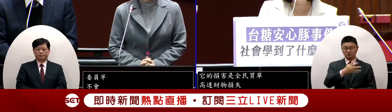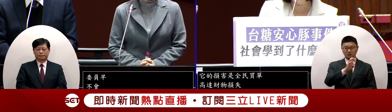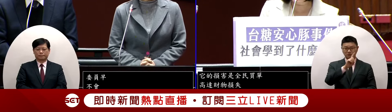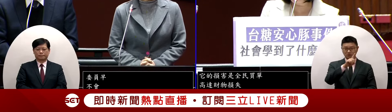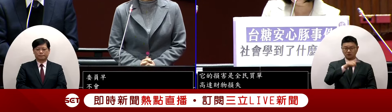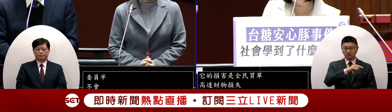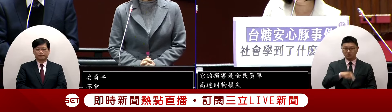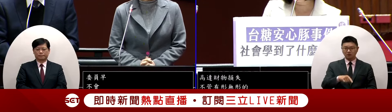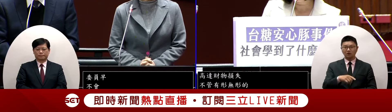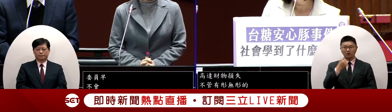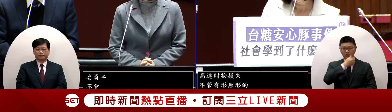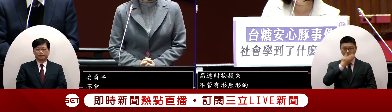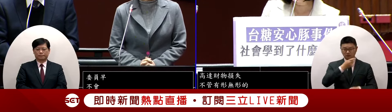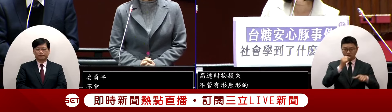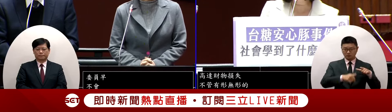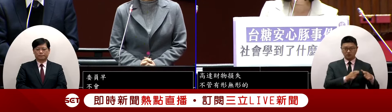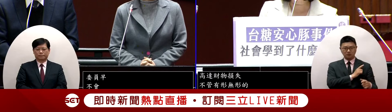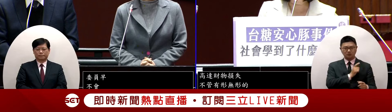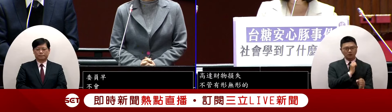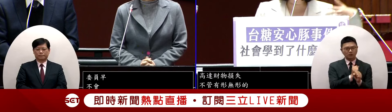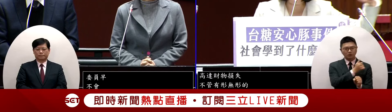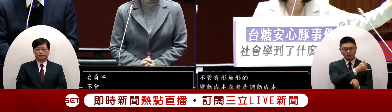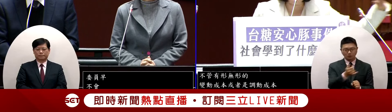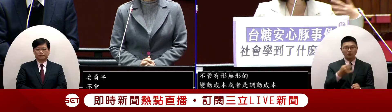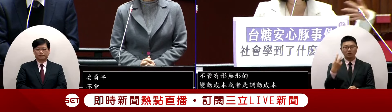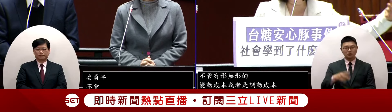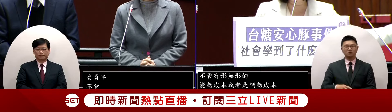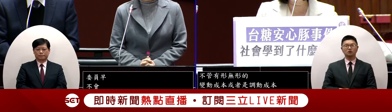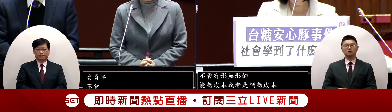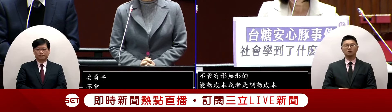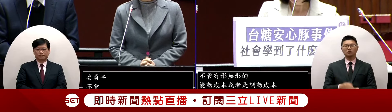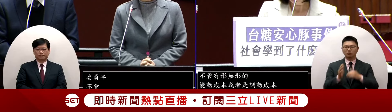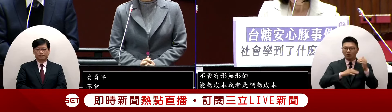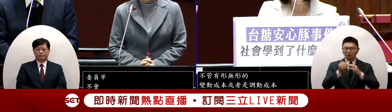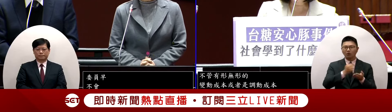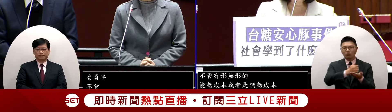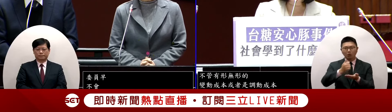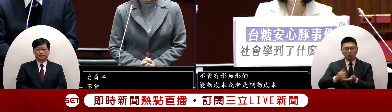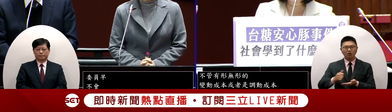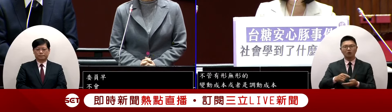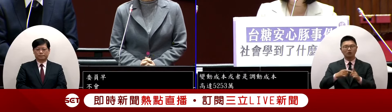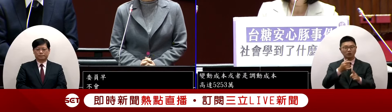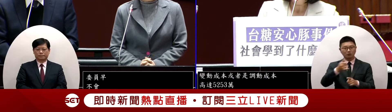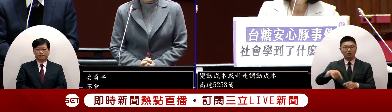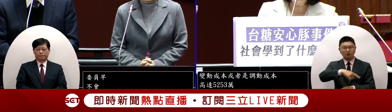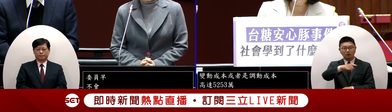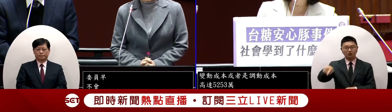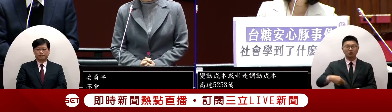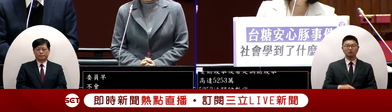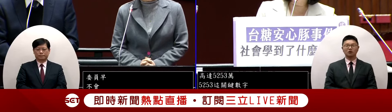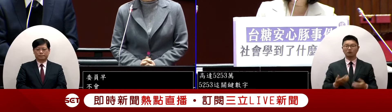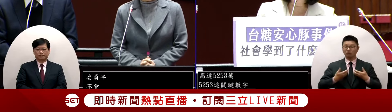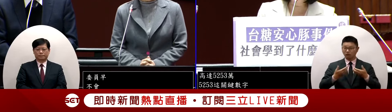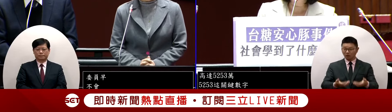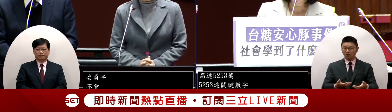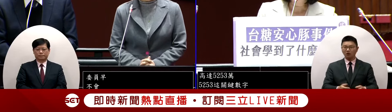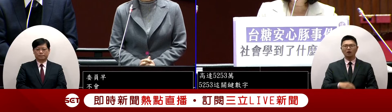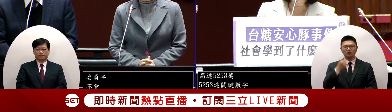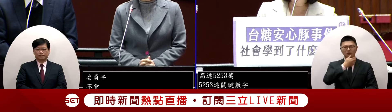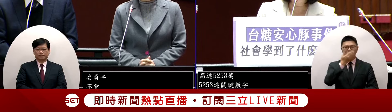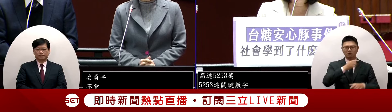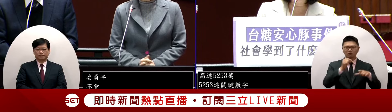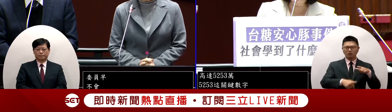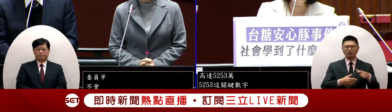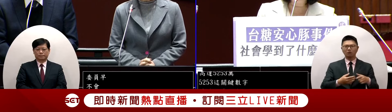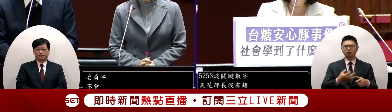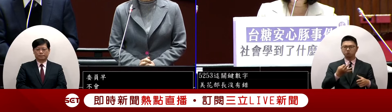包括台糖自己的工作同仁，还包括这些代送商。所以美化部长，台糖的损失